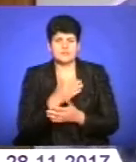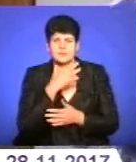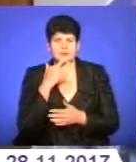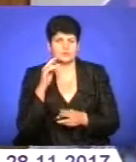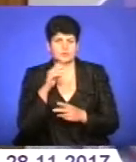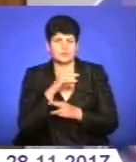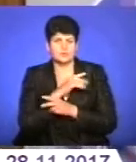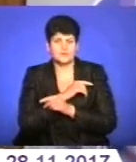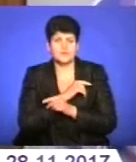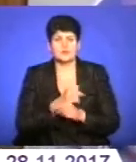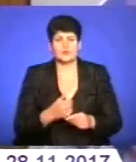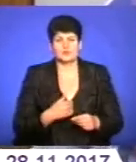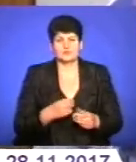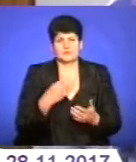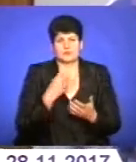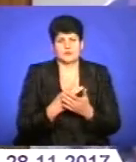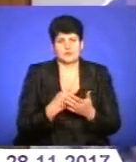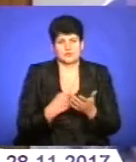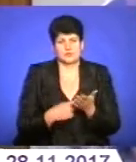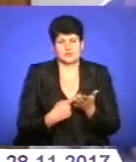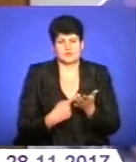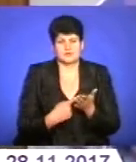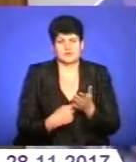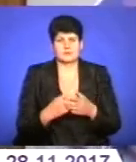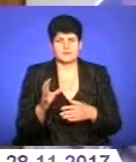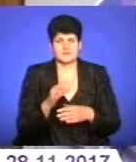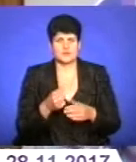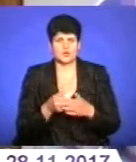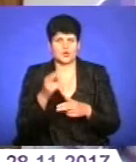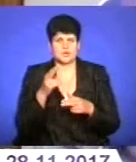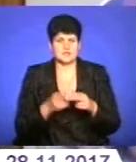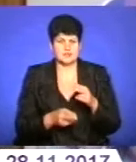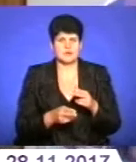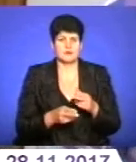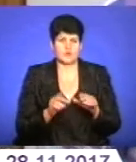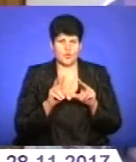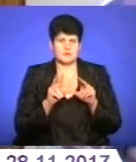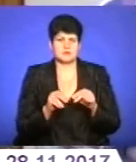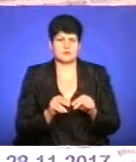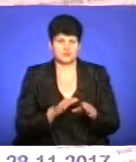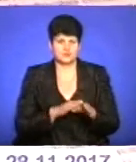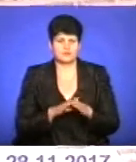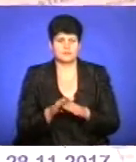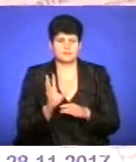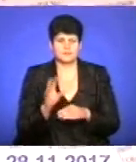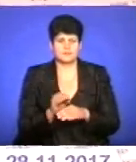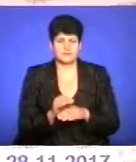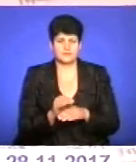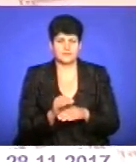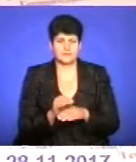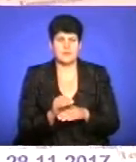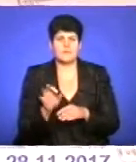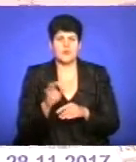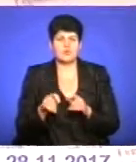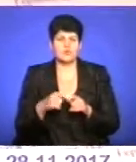недоліків і хочемо довести її до кінця. І я обіцяю, що ми її доведемо, ми задньої не дамо. Про порушення перевізника